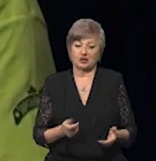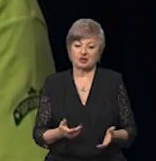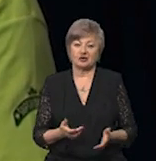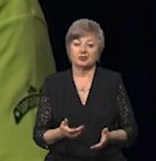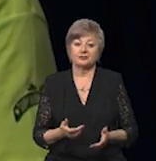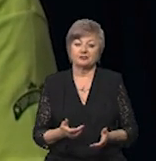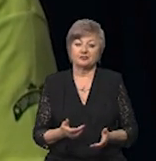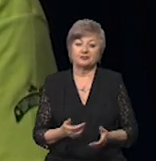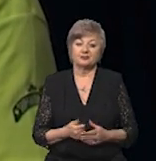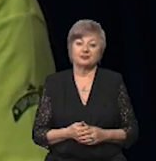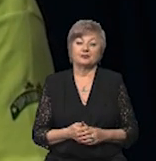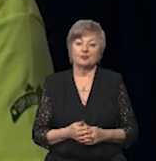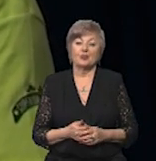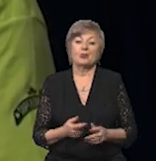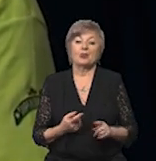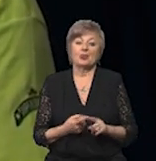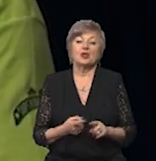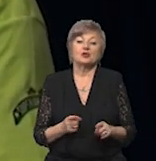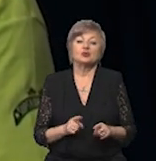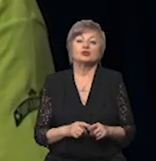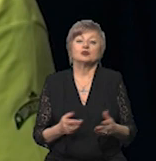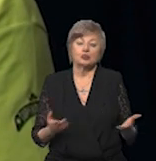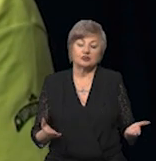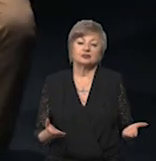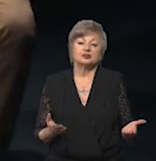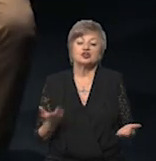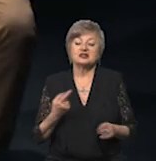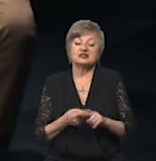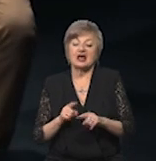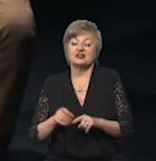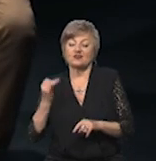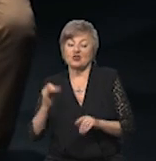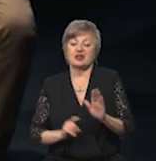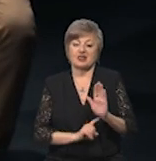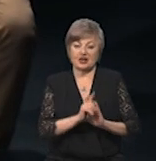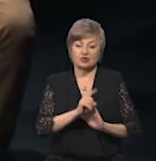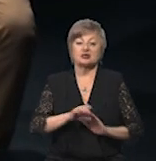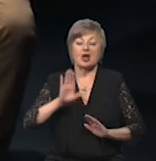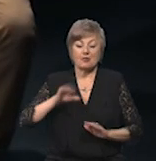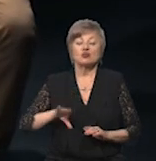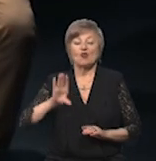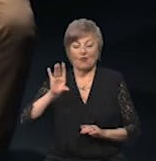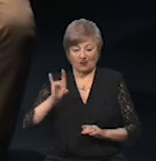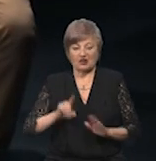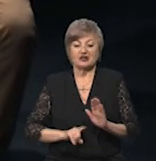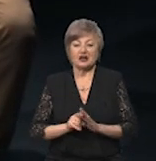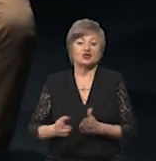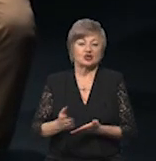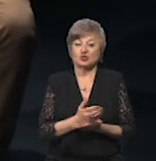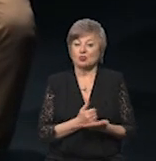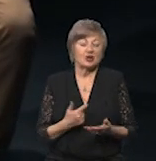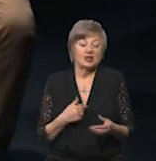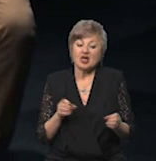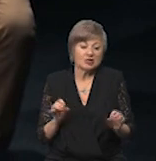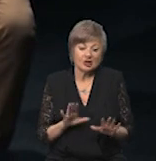Угу. Ну, це от з цього почалося. І тоді ви вирішили, що будете збирати, чи вони якось... Ні, я нічого не вирішив.